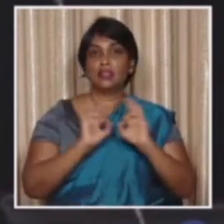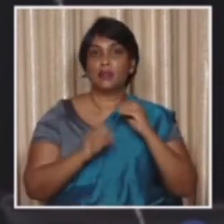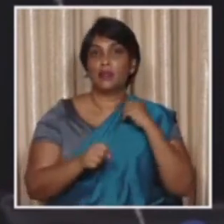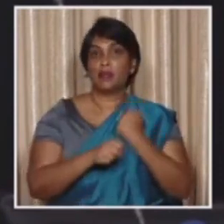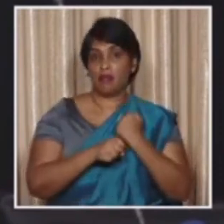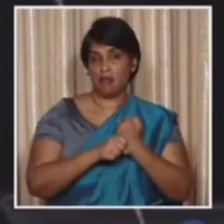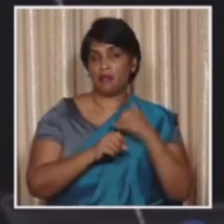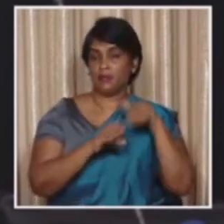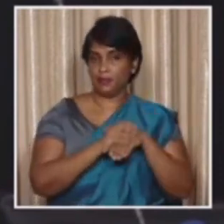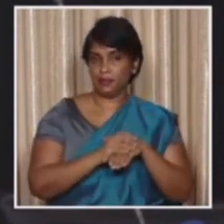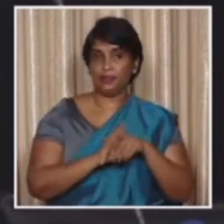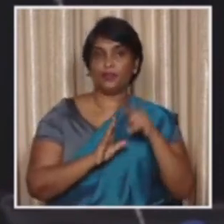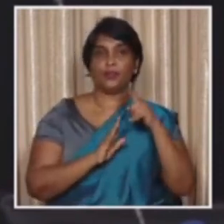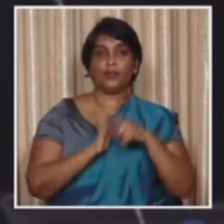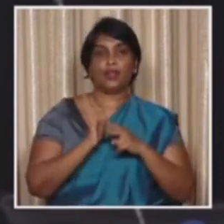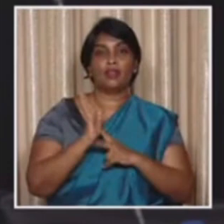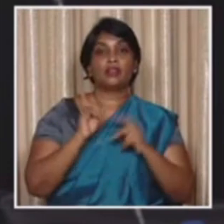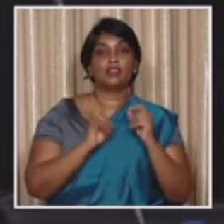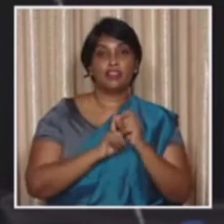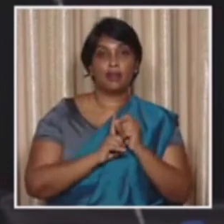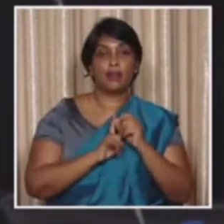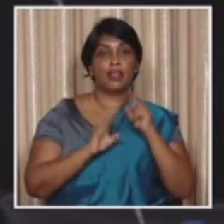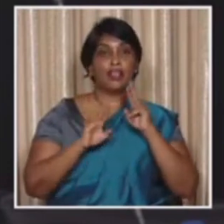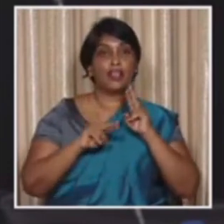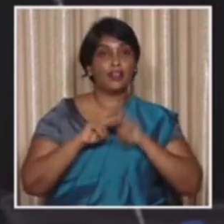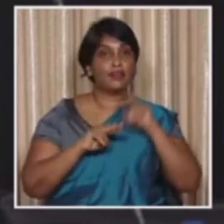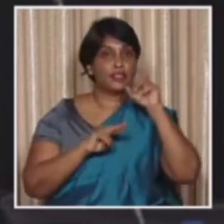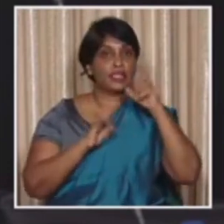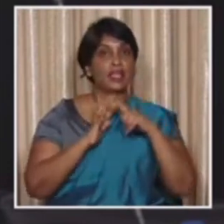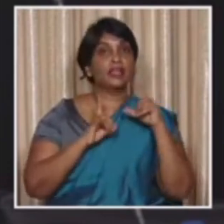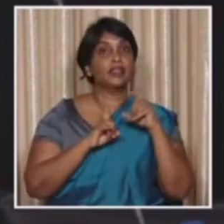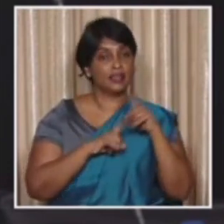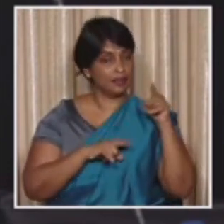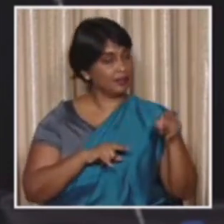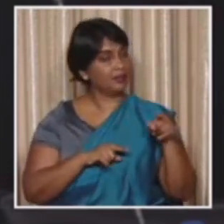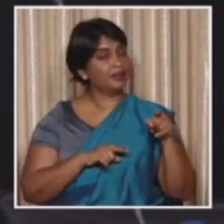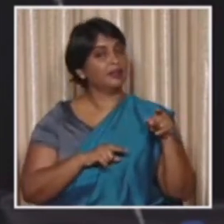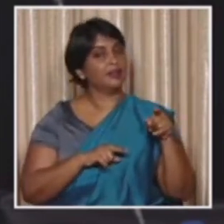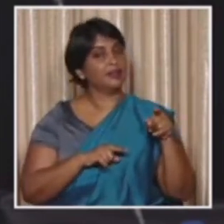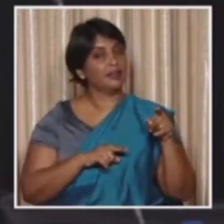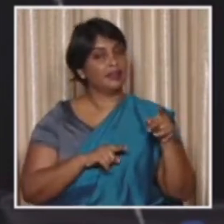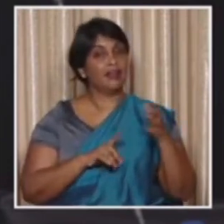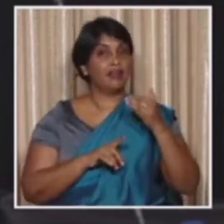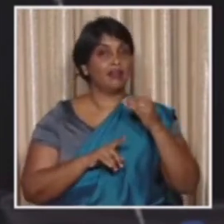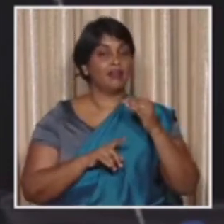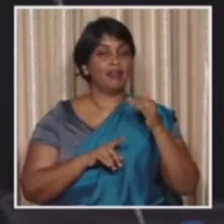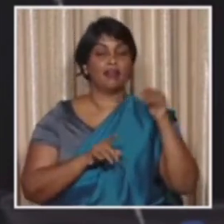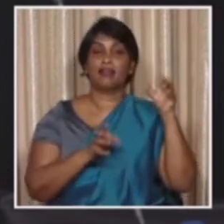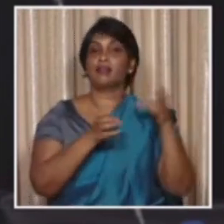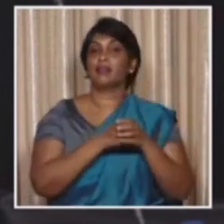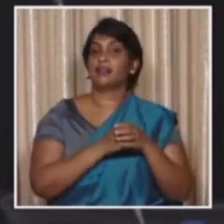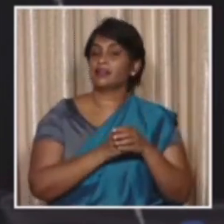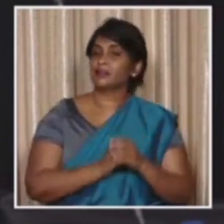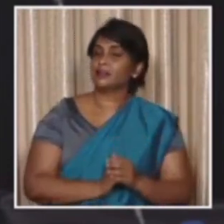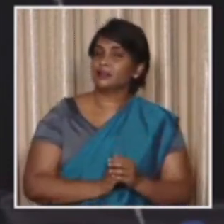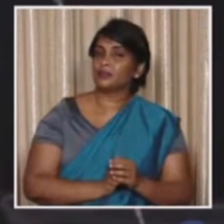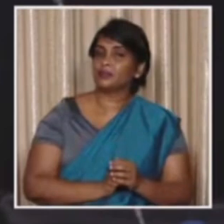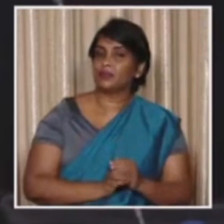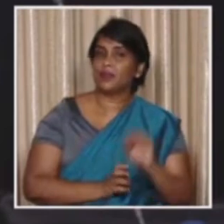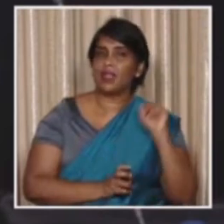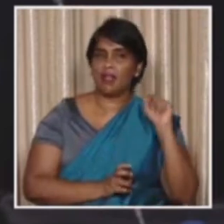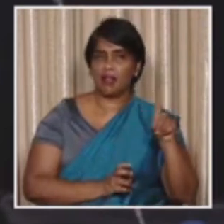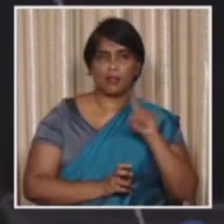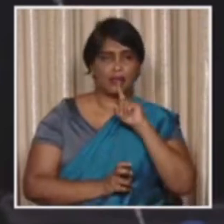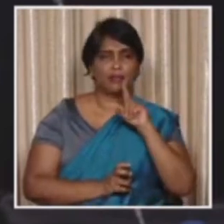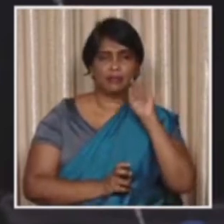aba jana ta bim tipe rune kia radu shana sebi be mukadda kami tue e nae kia ge kawu dar namat kiwa mata